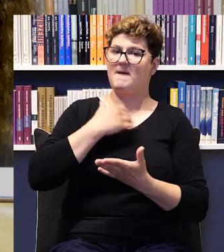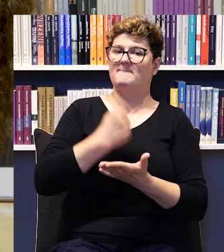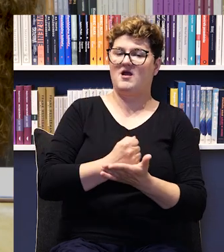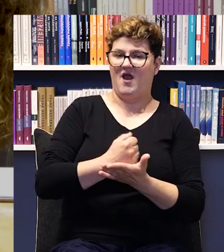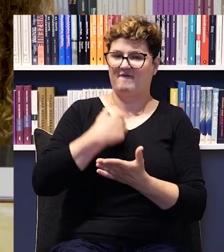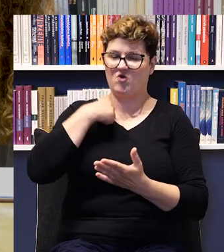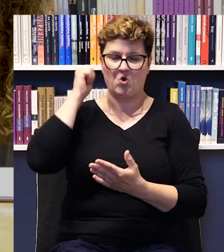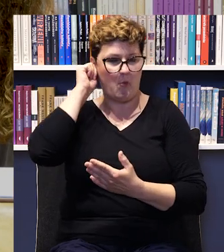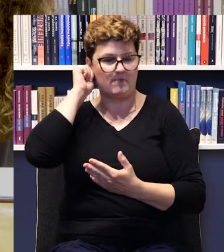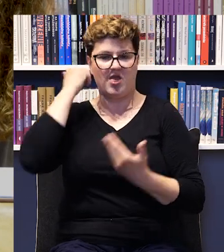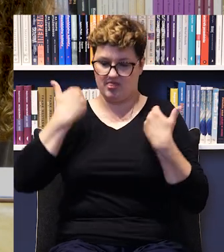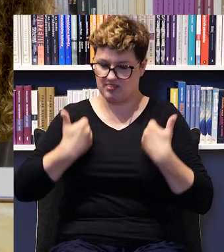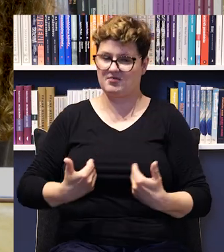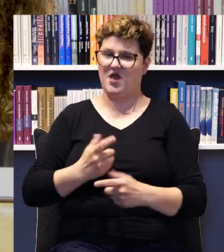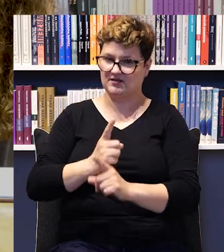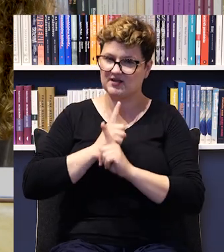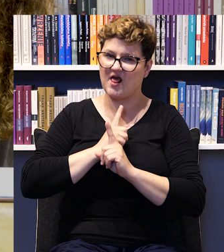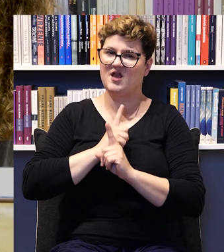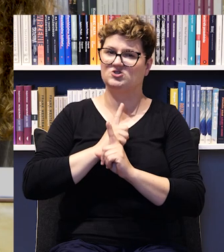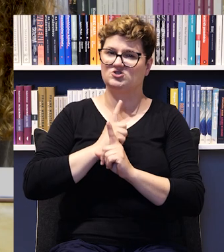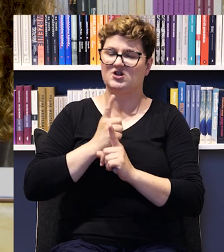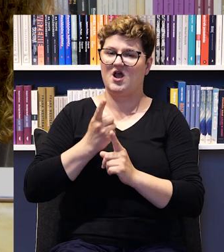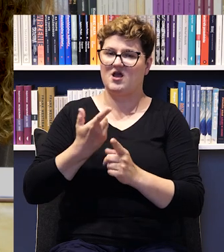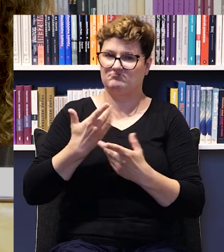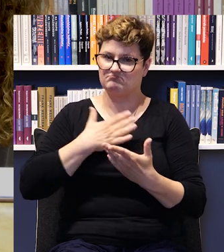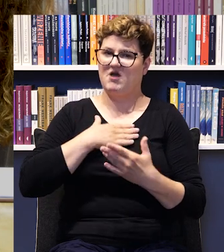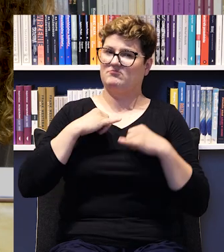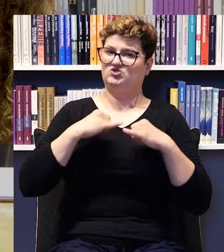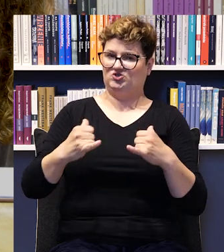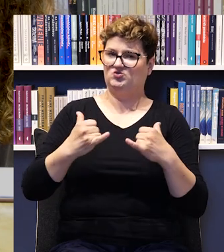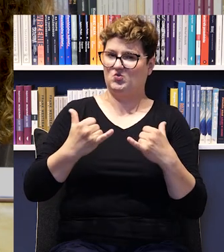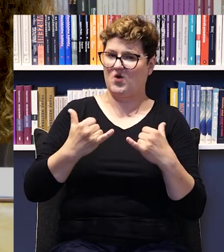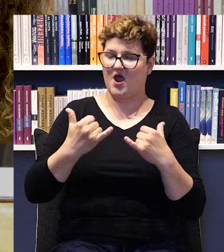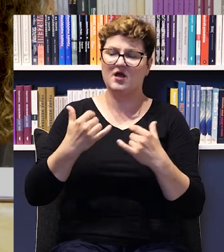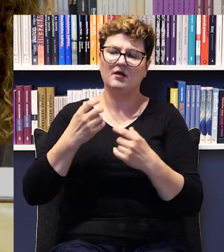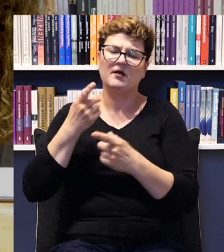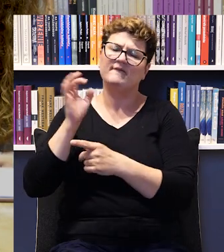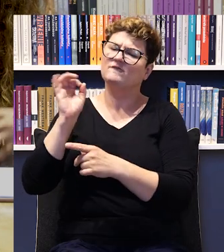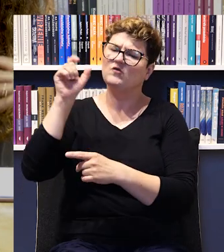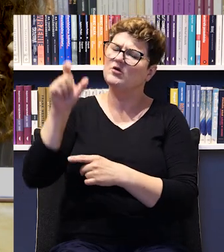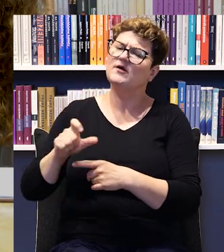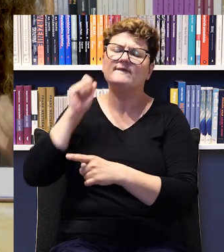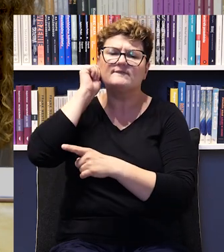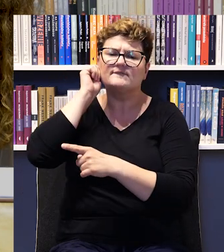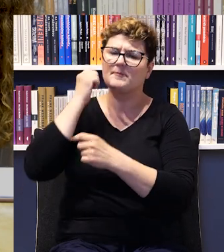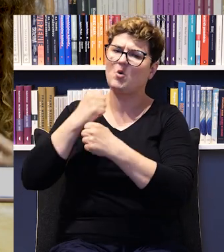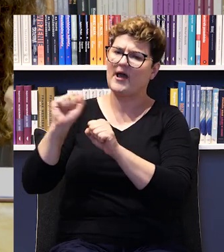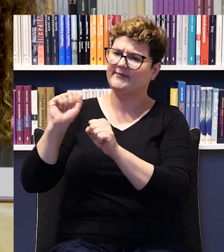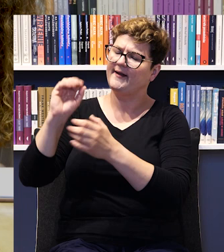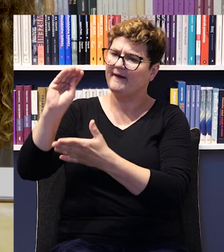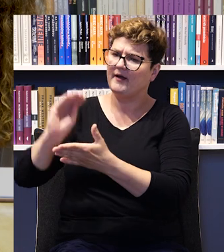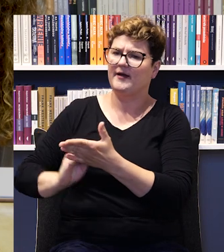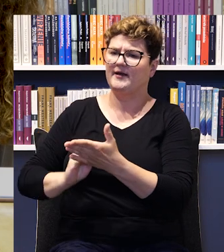odzyskania niezależności, narzędziem tej kobiecej siły. Ta twoja bohaterka, mam wrażenie, w taki